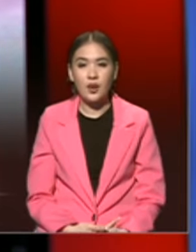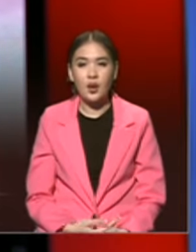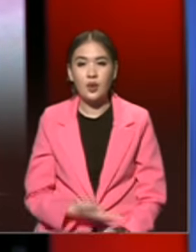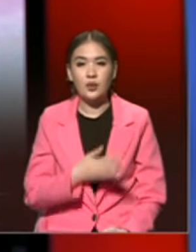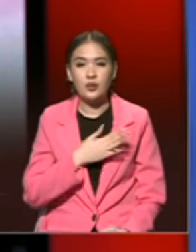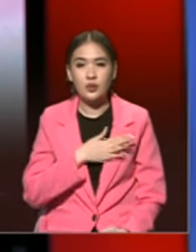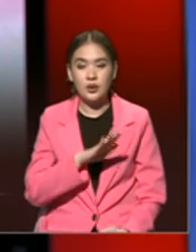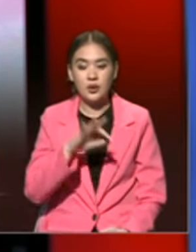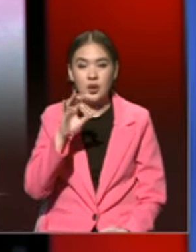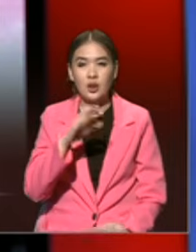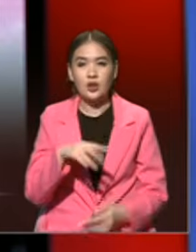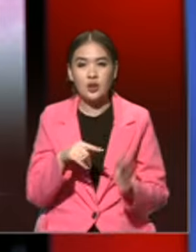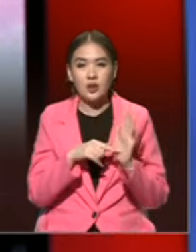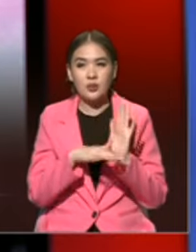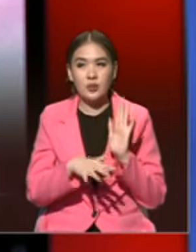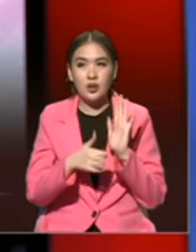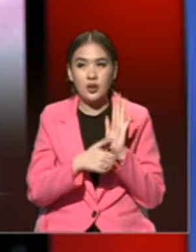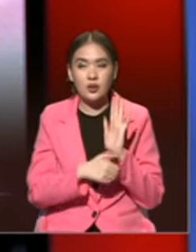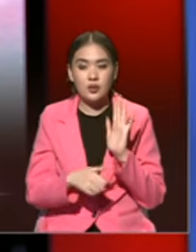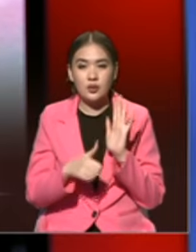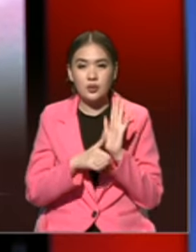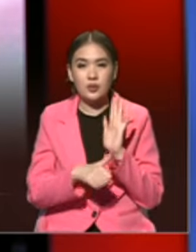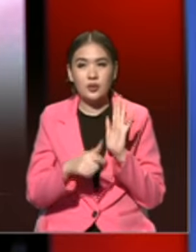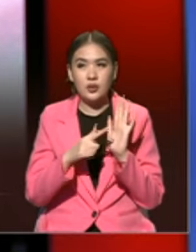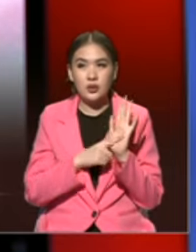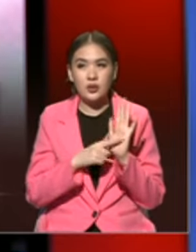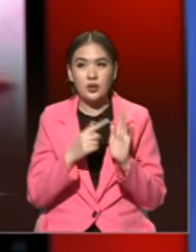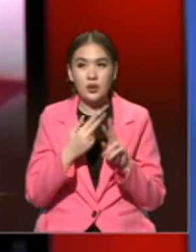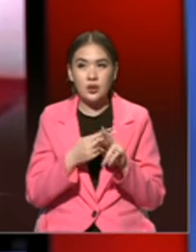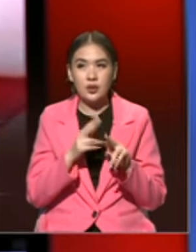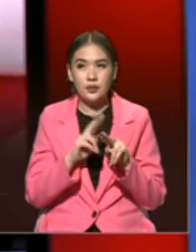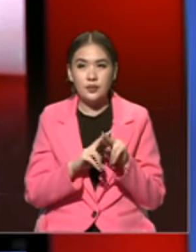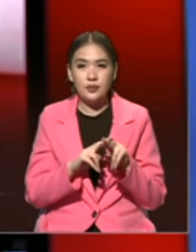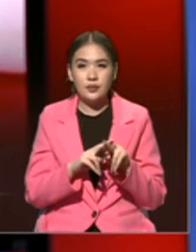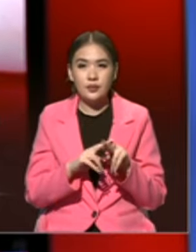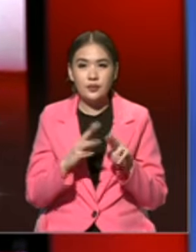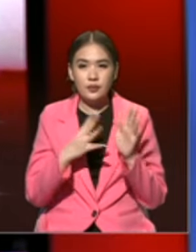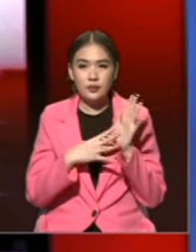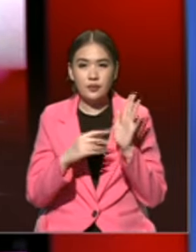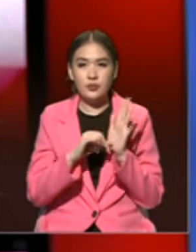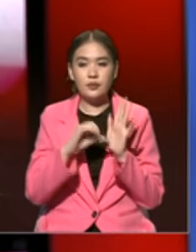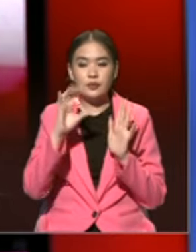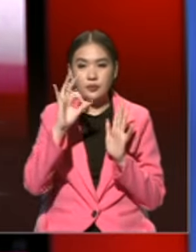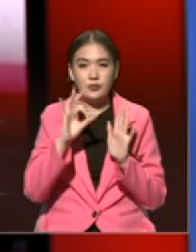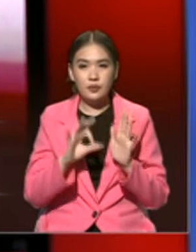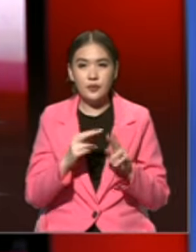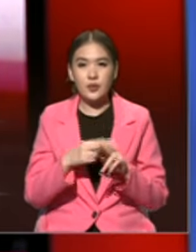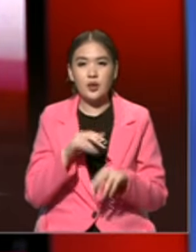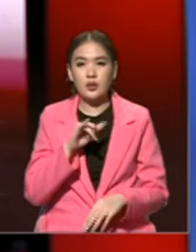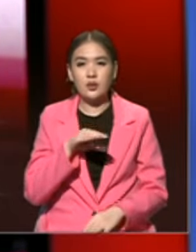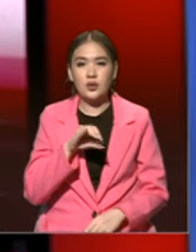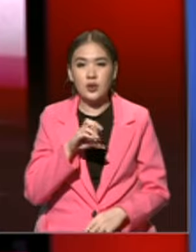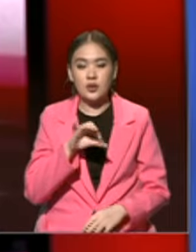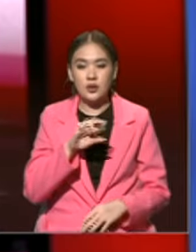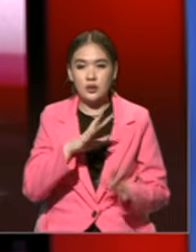Өлгені 7677 бас. Соның яғни осы өлген малдың 96% қазір